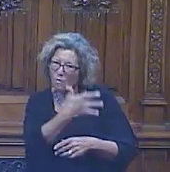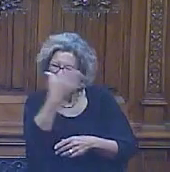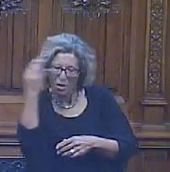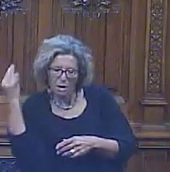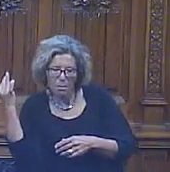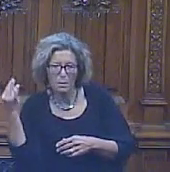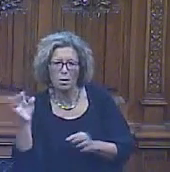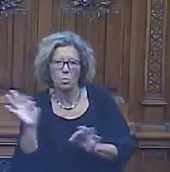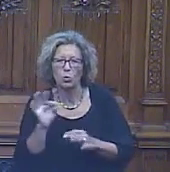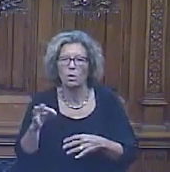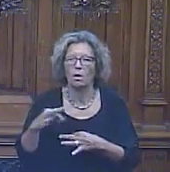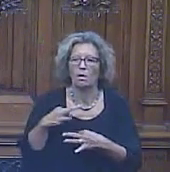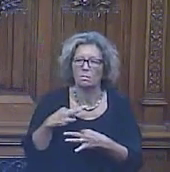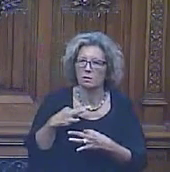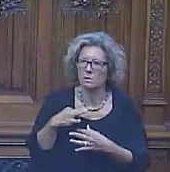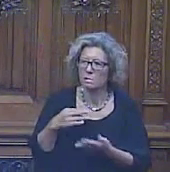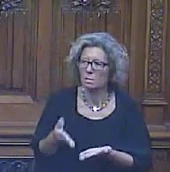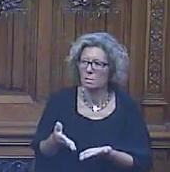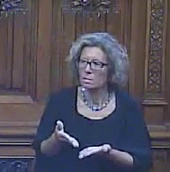Fremden oder die Angst